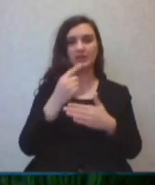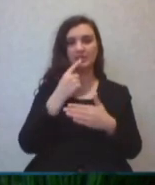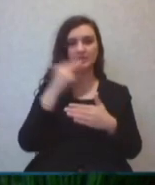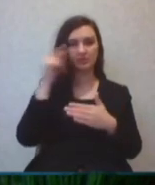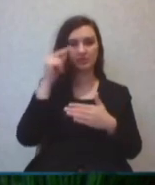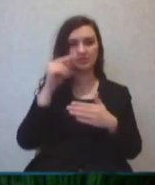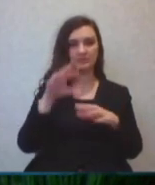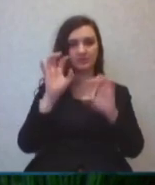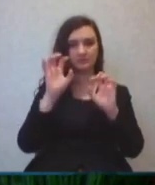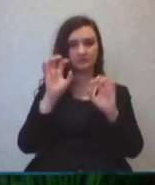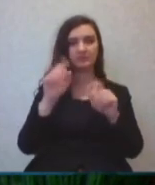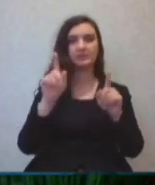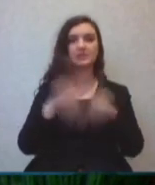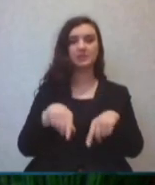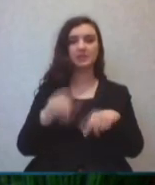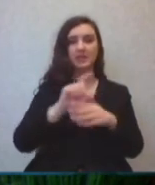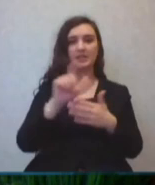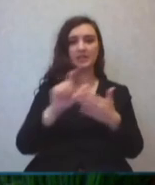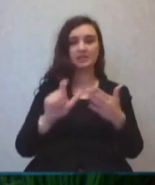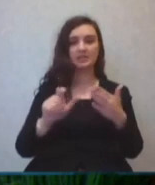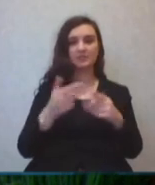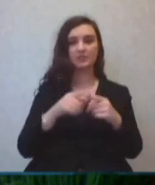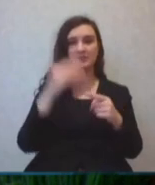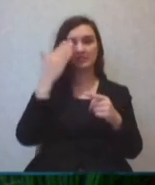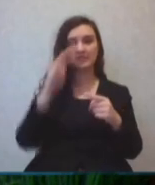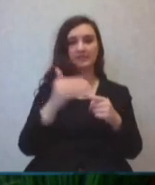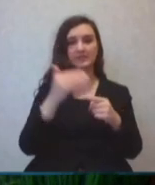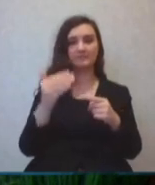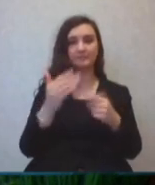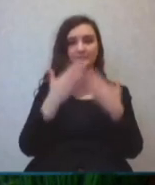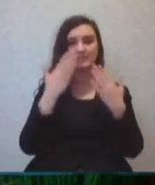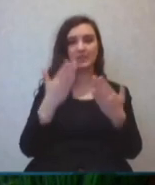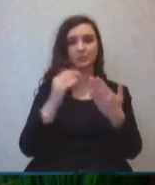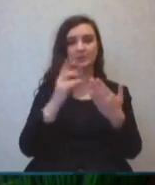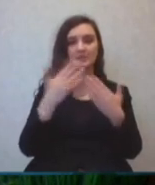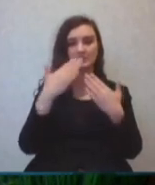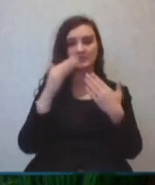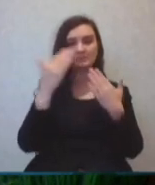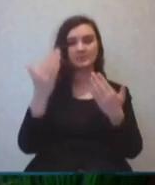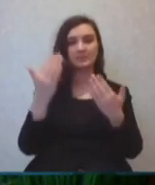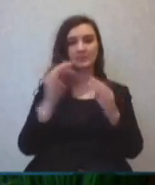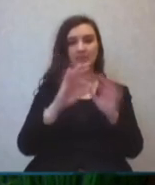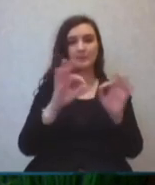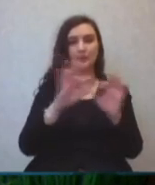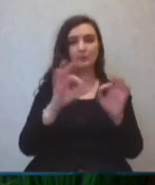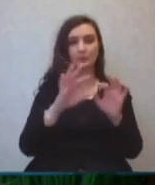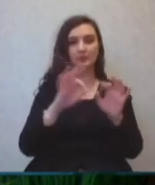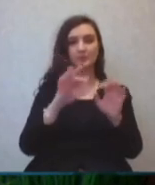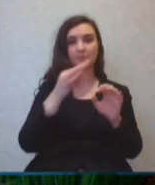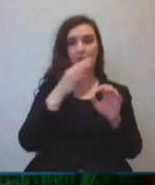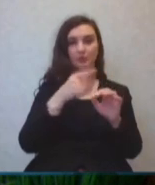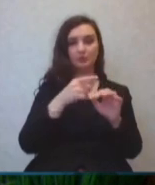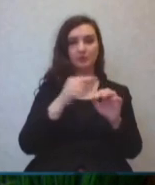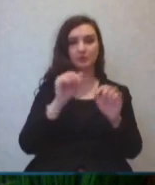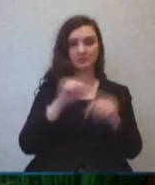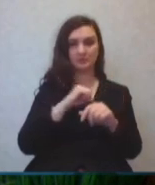დასწავლა. ისეთი ლექსები, რომელიც სხვისი წაკითხული ან სხვის მიერ გამოთქმული მოგწონდათ,